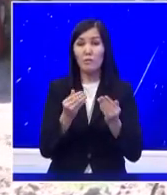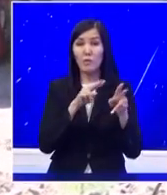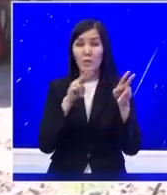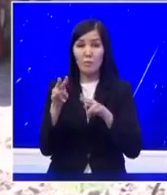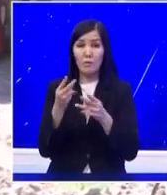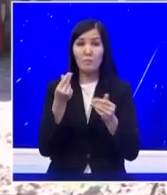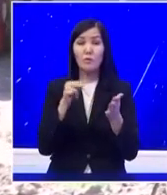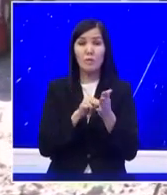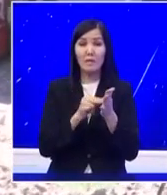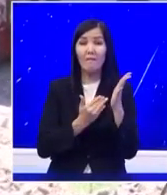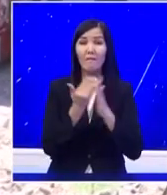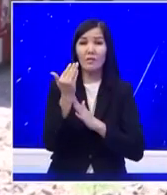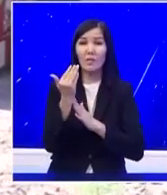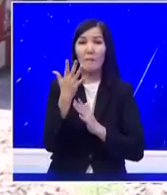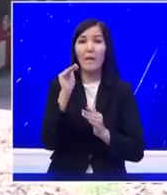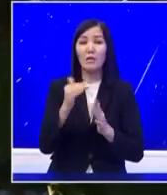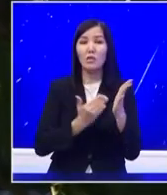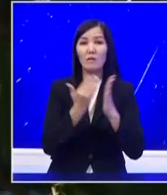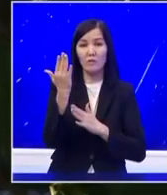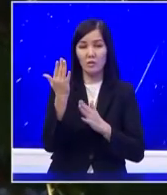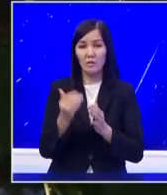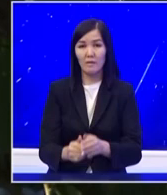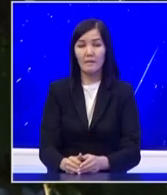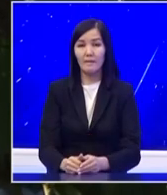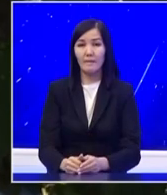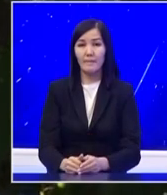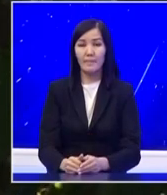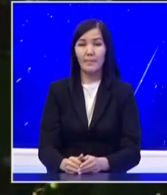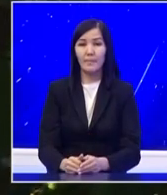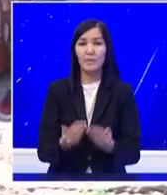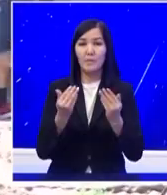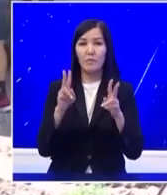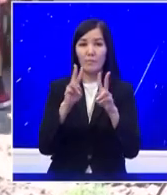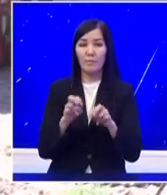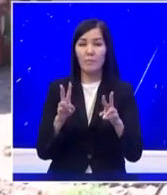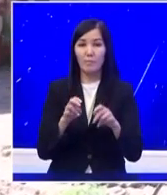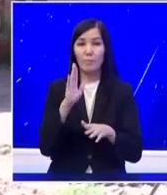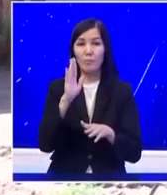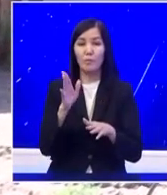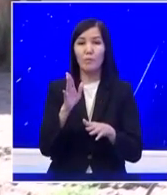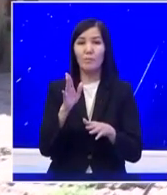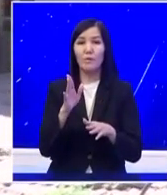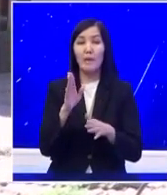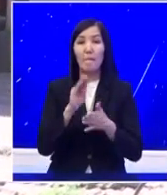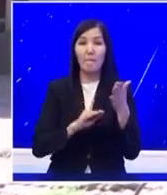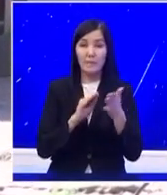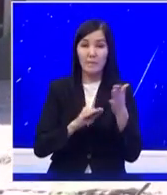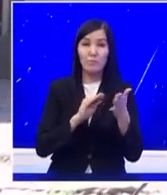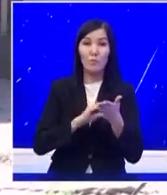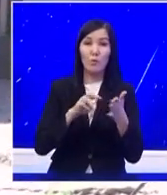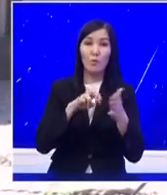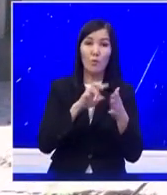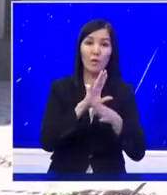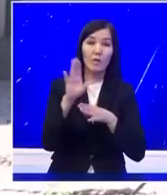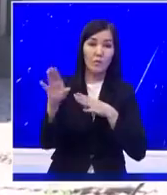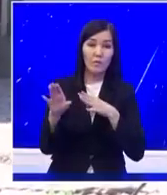цена завышает даже за 5000 тенге. После сегодняшнего мониторинга будем составлять соответствующее письмо и